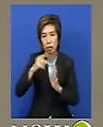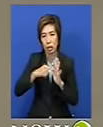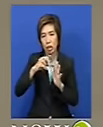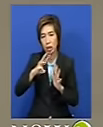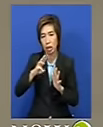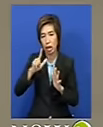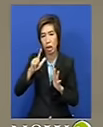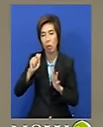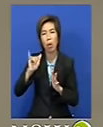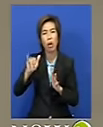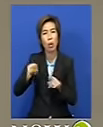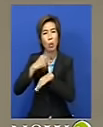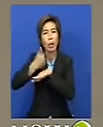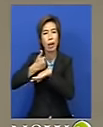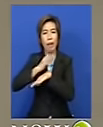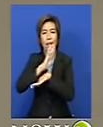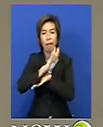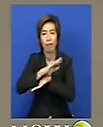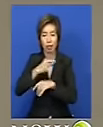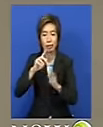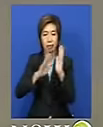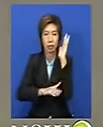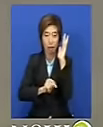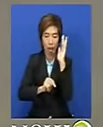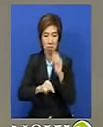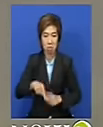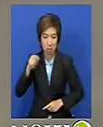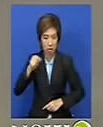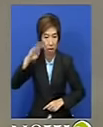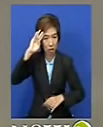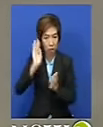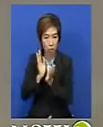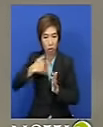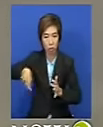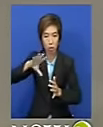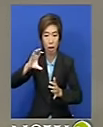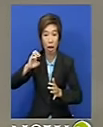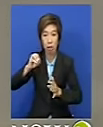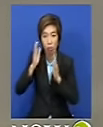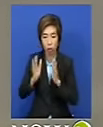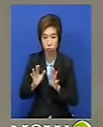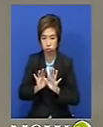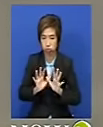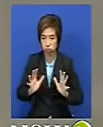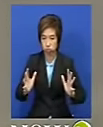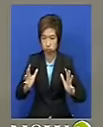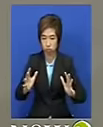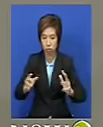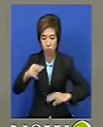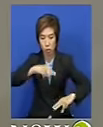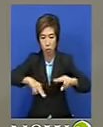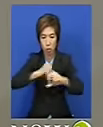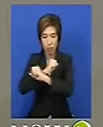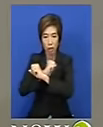การตำรวจภูธรจังหวัดตรังก็สั่งกำลังตำรวจกว่า500นายขอแม้50นาย ครับ ตรึงกำลังอยู่ในพื้นที่ครับ